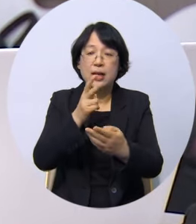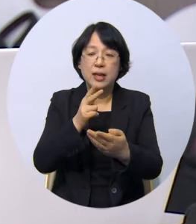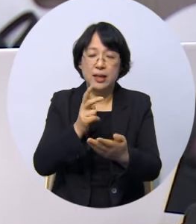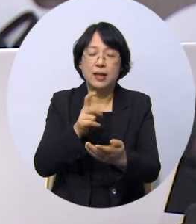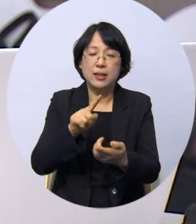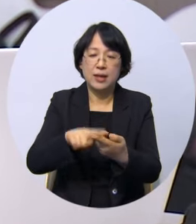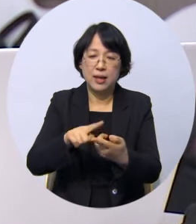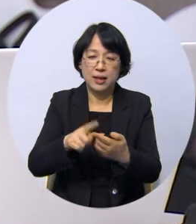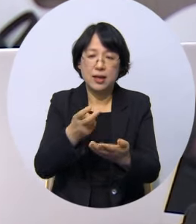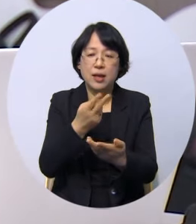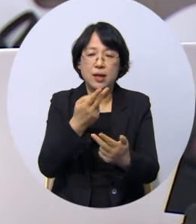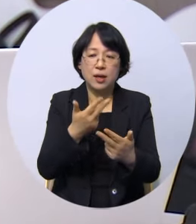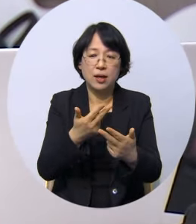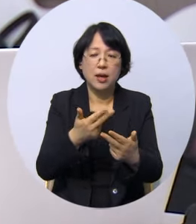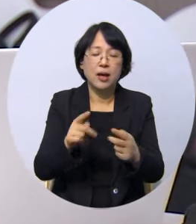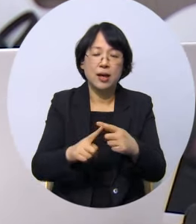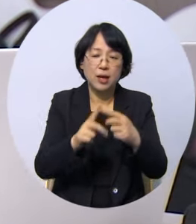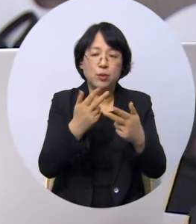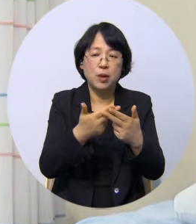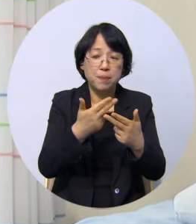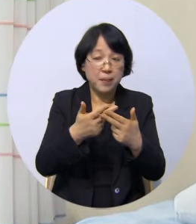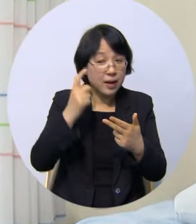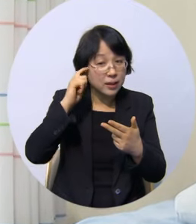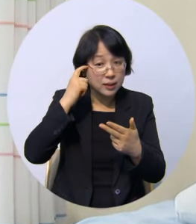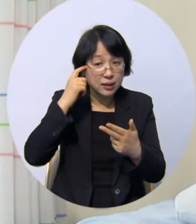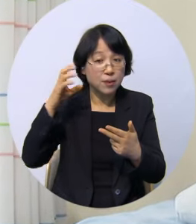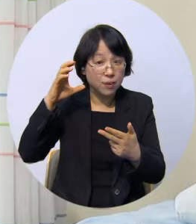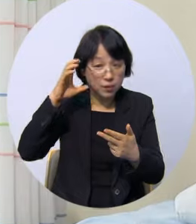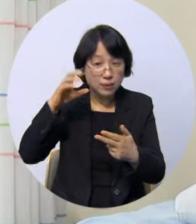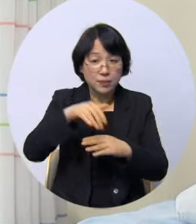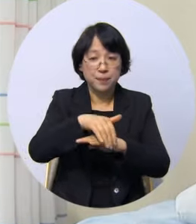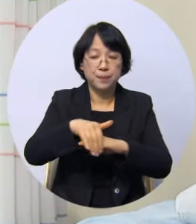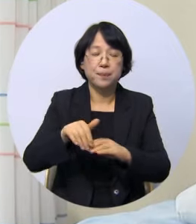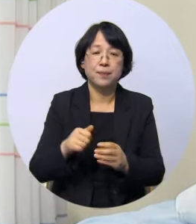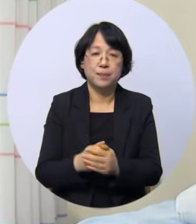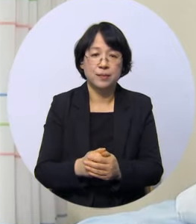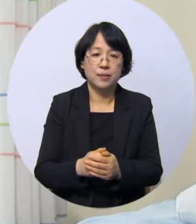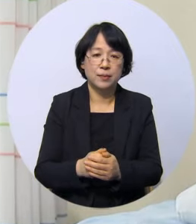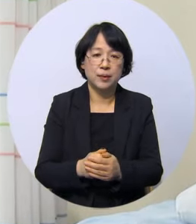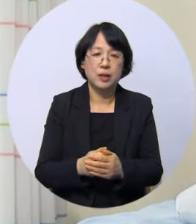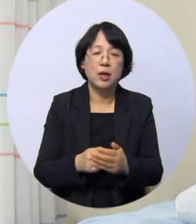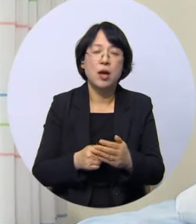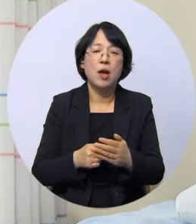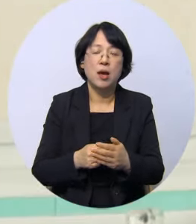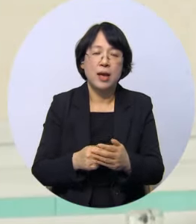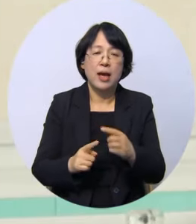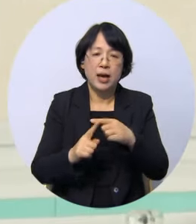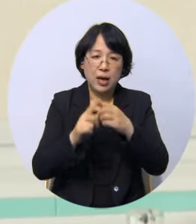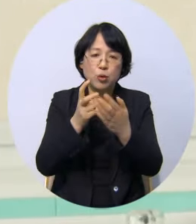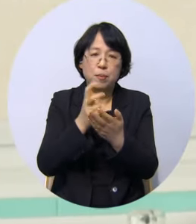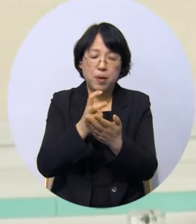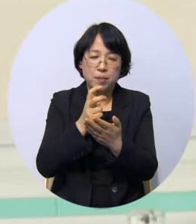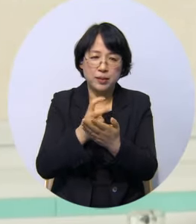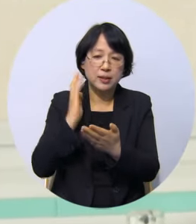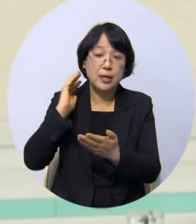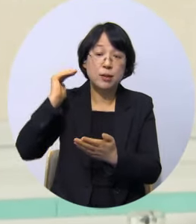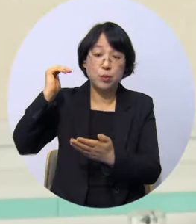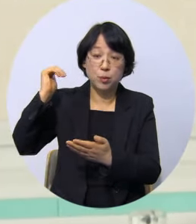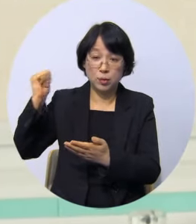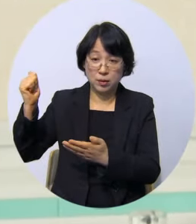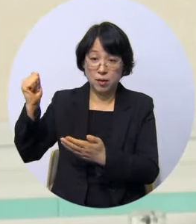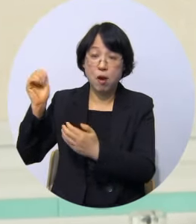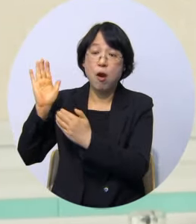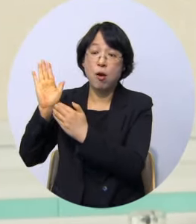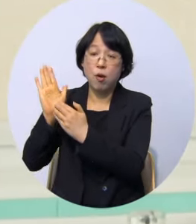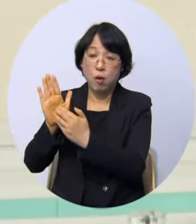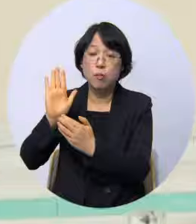의견도 경청하겠다는 방침입니다 앞서 지난해 국회에서 추진됐던 간호법 윤성열 대통령의 제 요구권 행사 이후